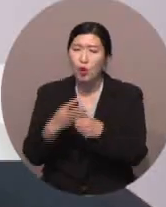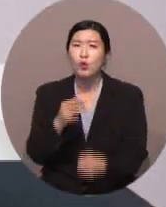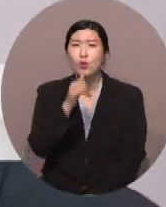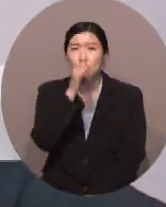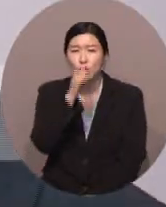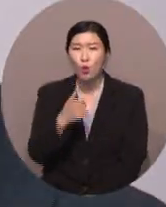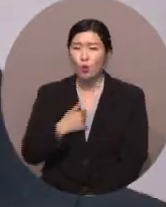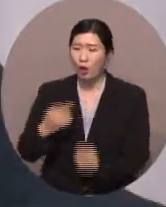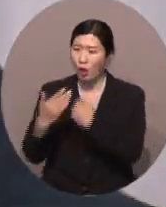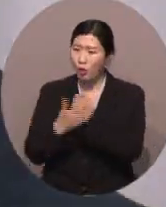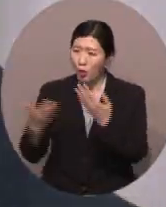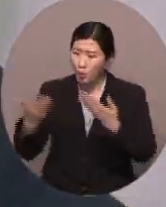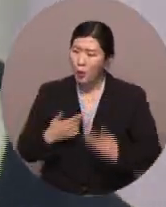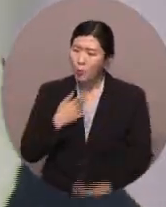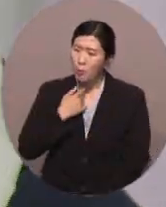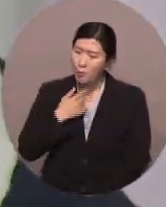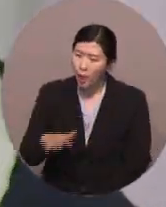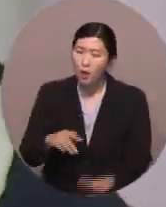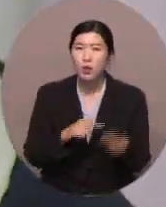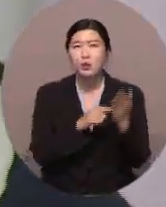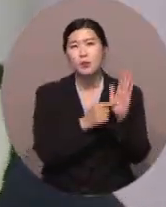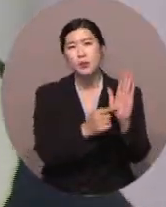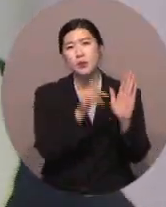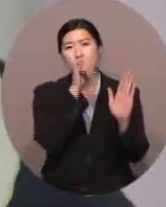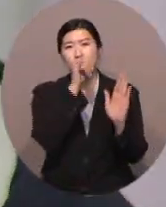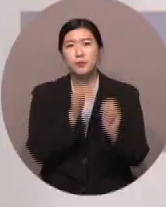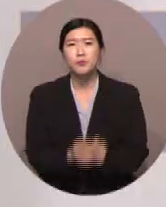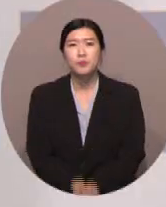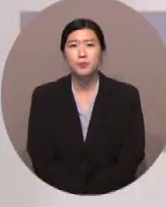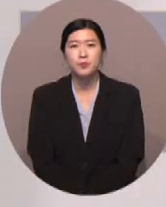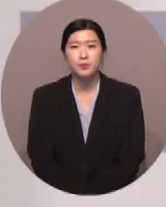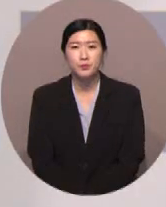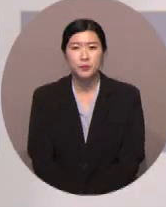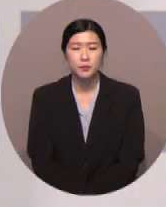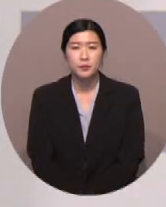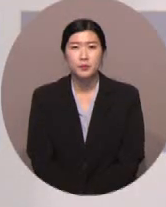곳에서 계속 검진을 받았을뿐 특혜를 받은 적은 없다고 밝힌 바 있습니다